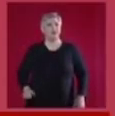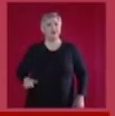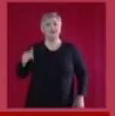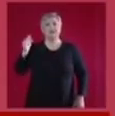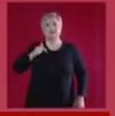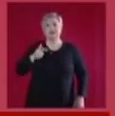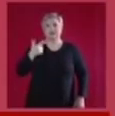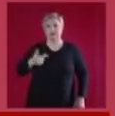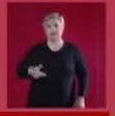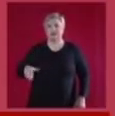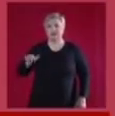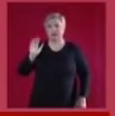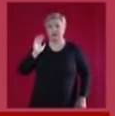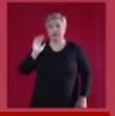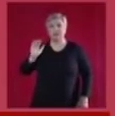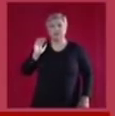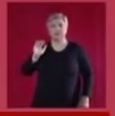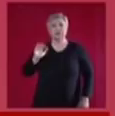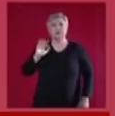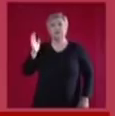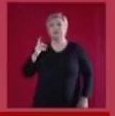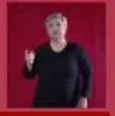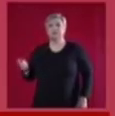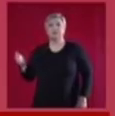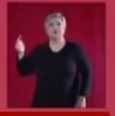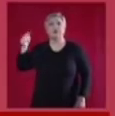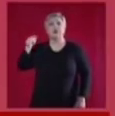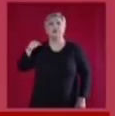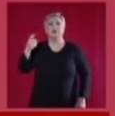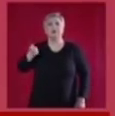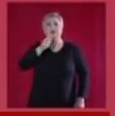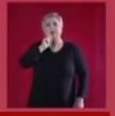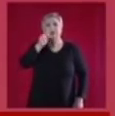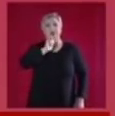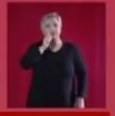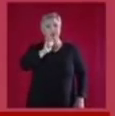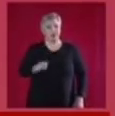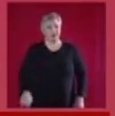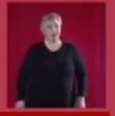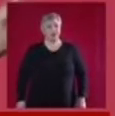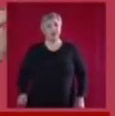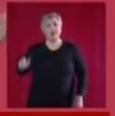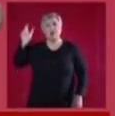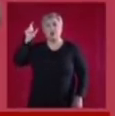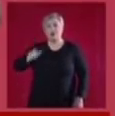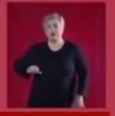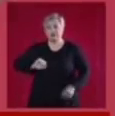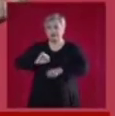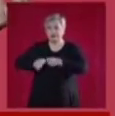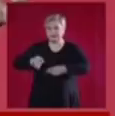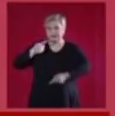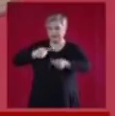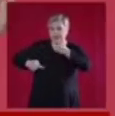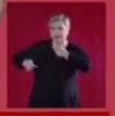σε έναν τηλεοπτικό σταθμό στο δελτίο των ειδήσεων προκειμένου να προσπαθήσει να μαζέψει την